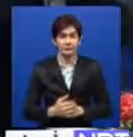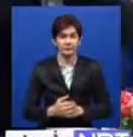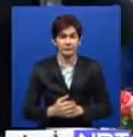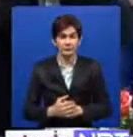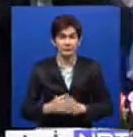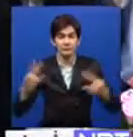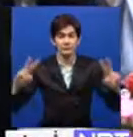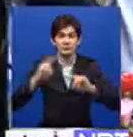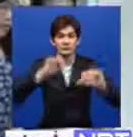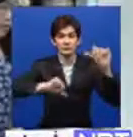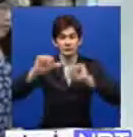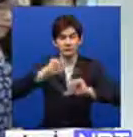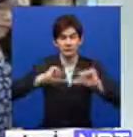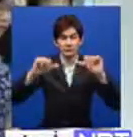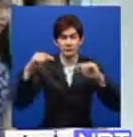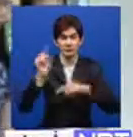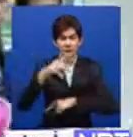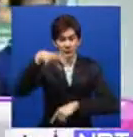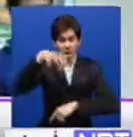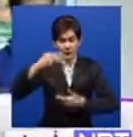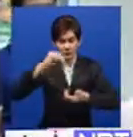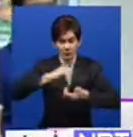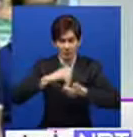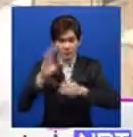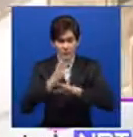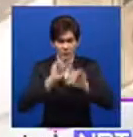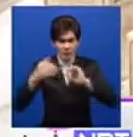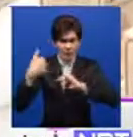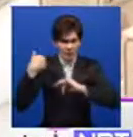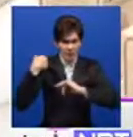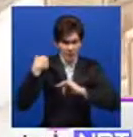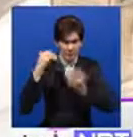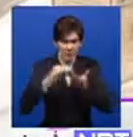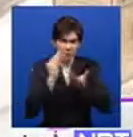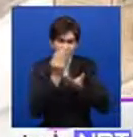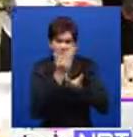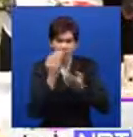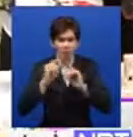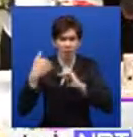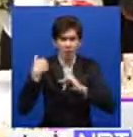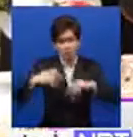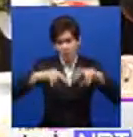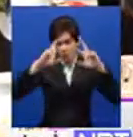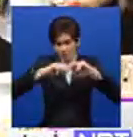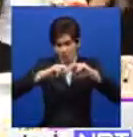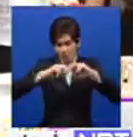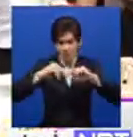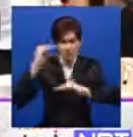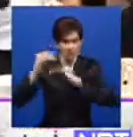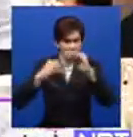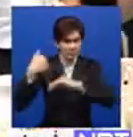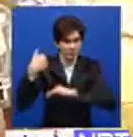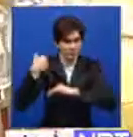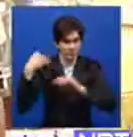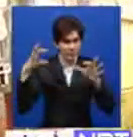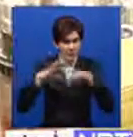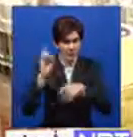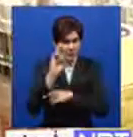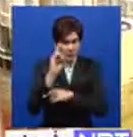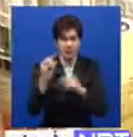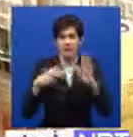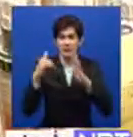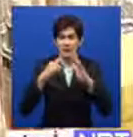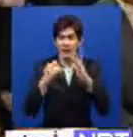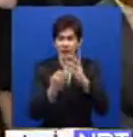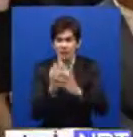กระทรวงวิทยาศาสตร์และเทคโนโลยีร่วมกับภาคเอกชนกลุ่มอุตสาหกรรมเครื่องสำอางขยายผลการพัฒนางานวิจัยเพื่อใช้ประโยชน์กลุ่มสมุนไพรในเชิงพาณิชย์ส